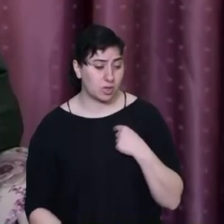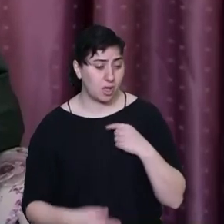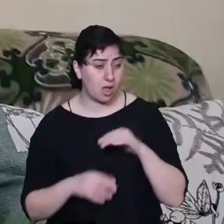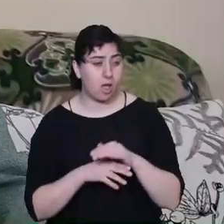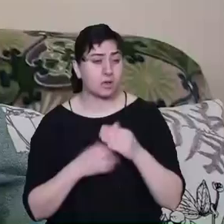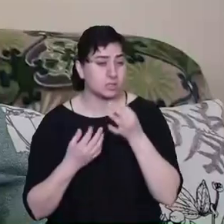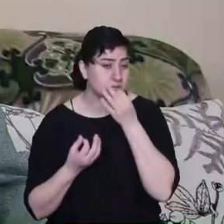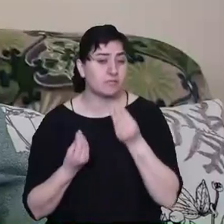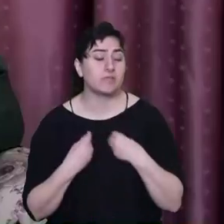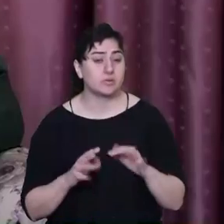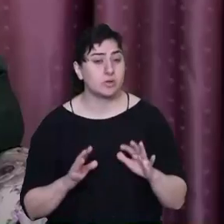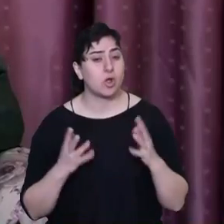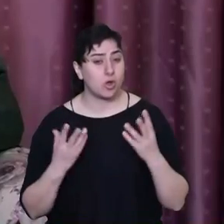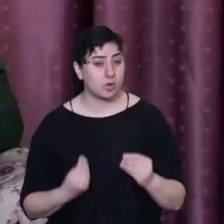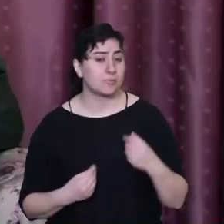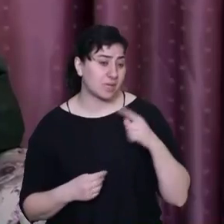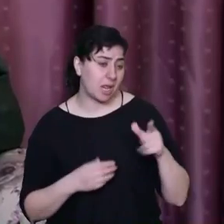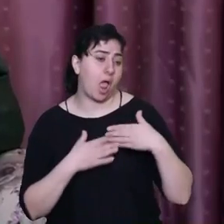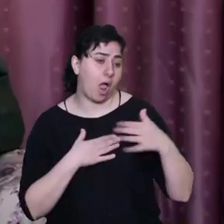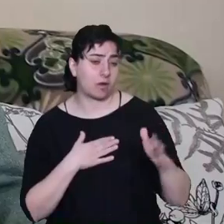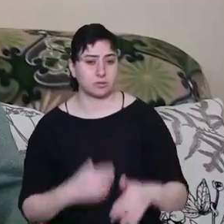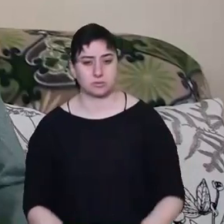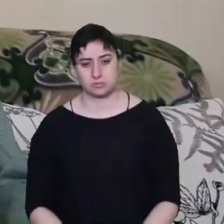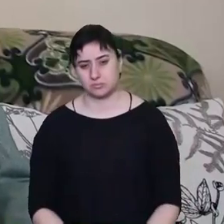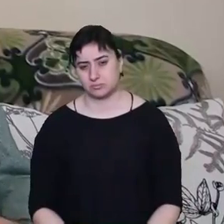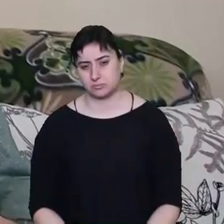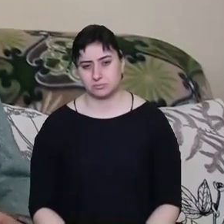reva giriyorsun Zarp'a. O zaman seni terk ediyorum.